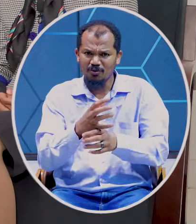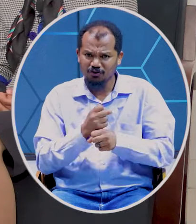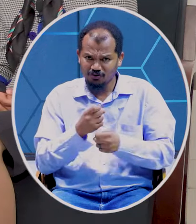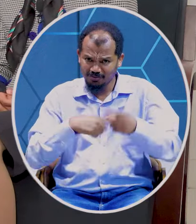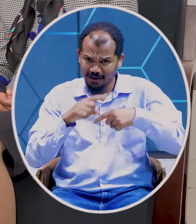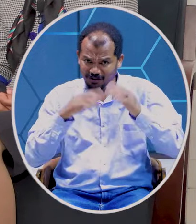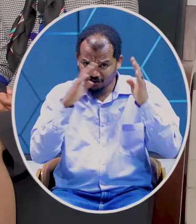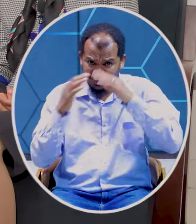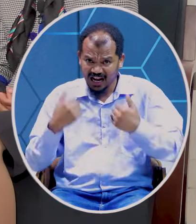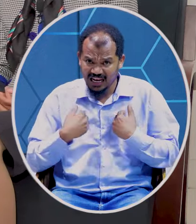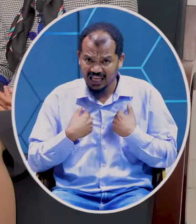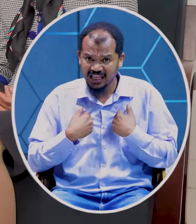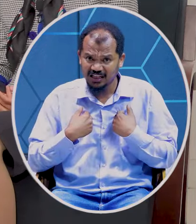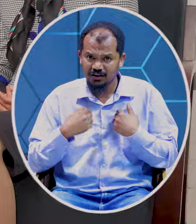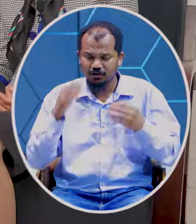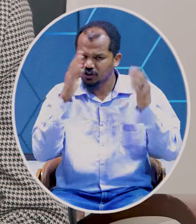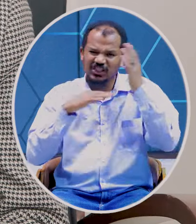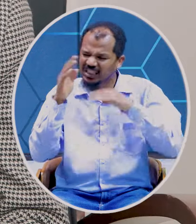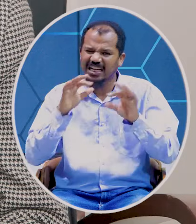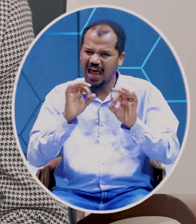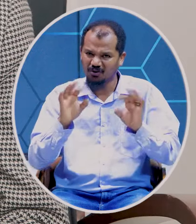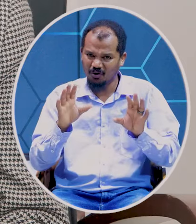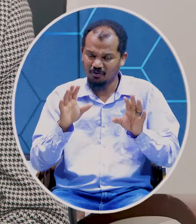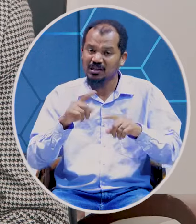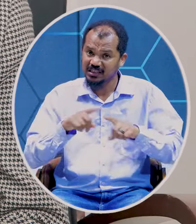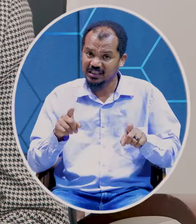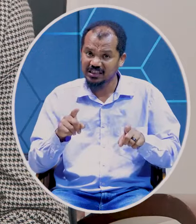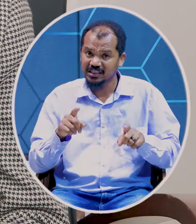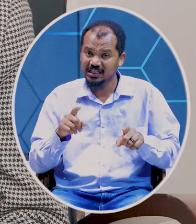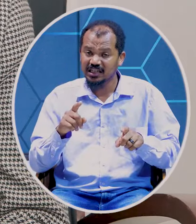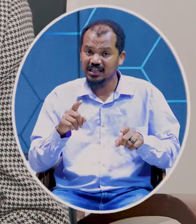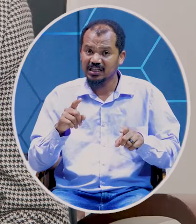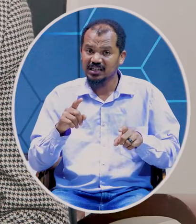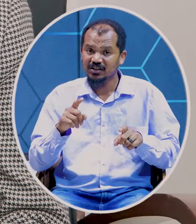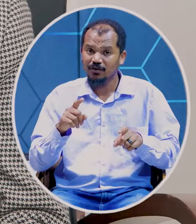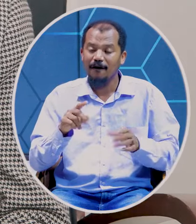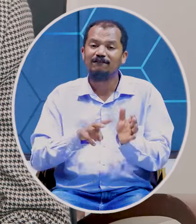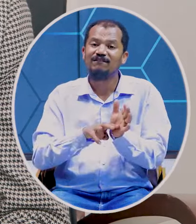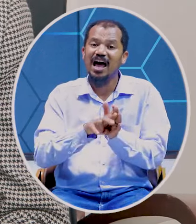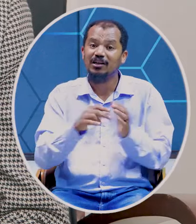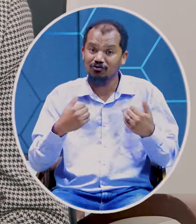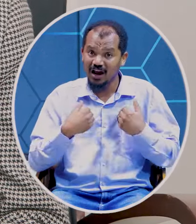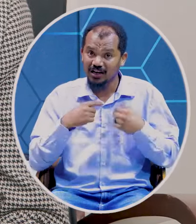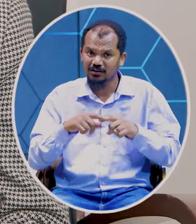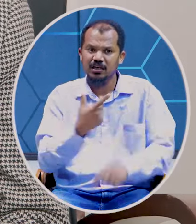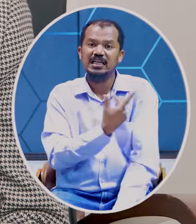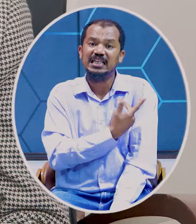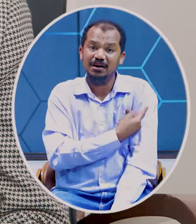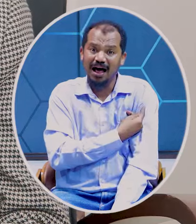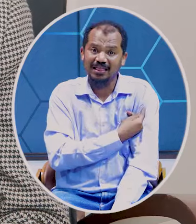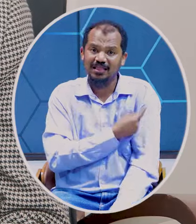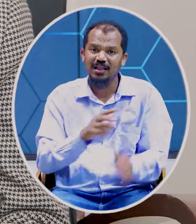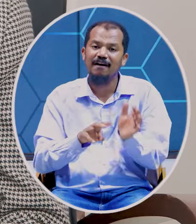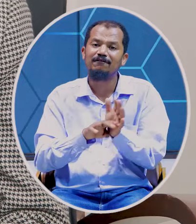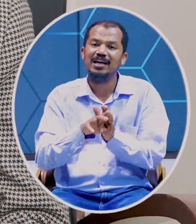ክትባቱን ቢወስዱ የሚያመጣው ችግር አለ? ችግር አይኖረውም። ያው ኦልሬዲ ቫይረሱ ካለ ግን ክትባት